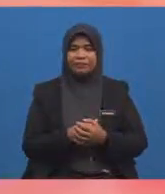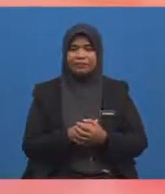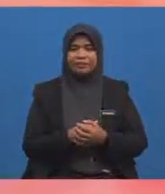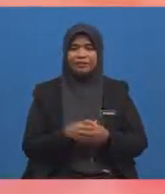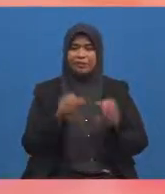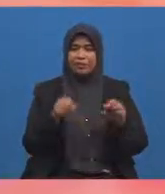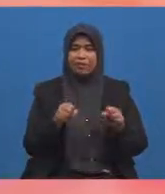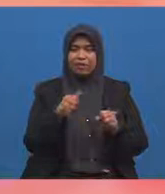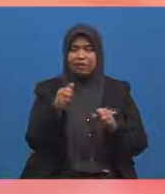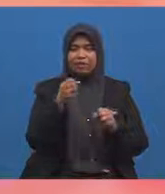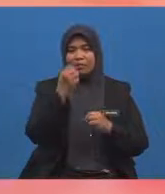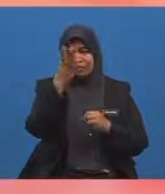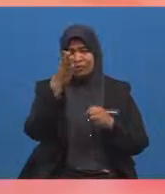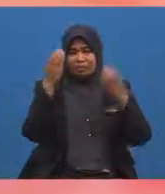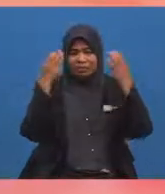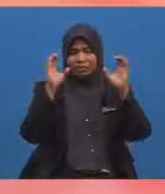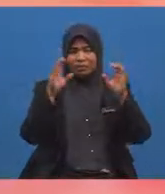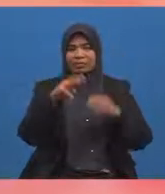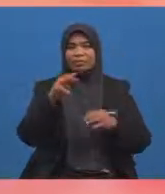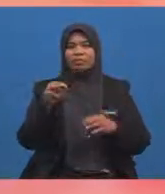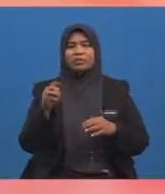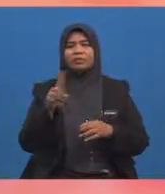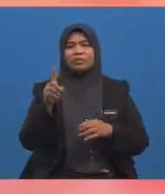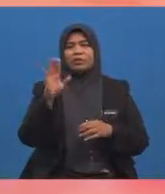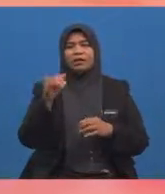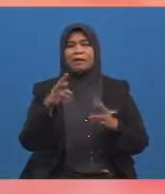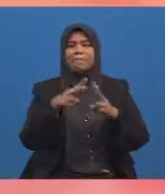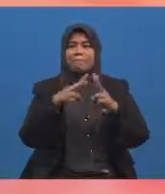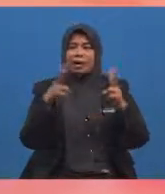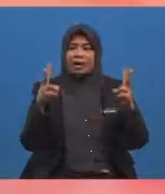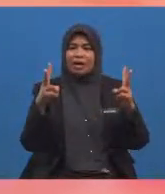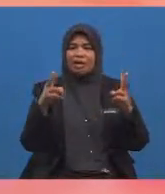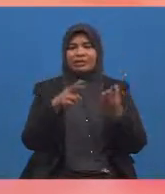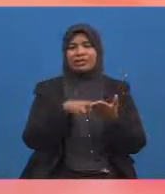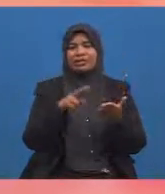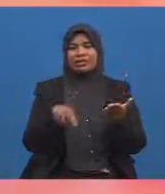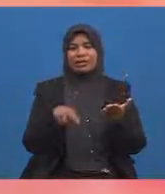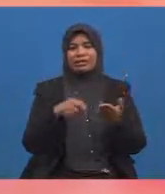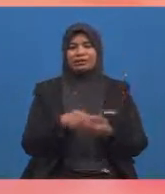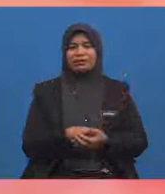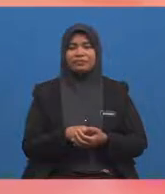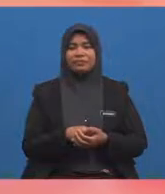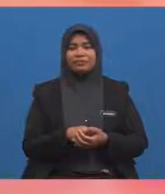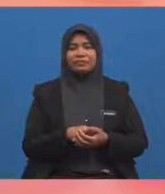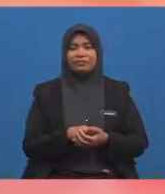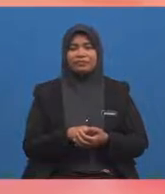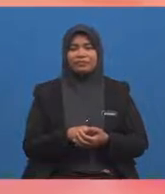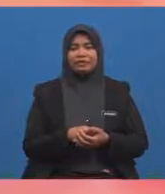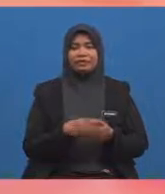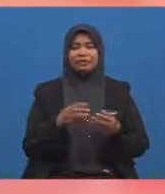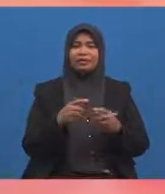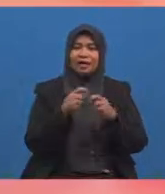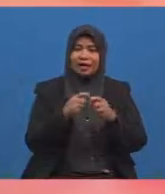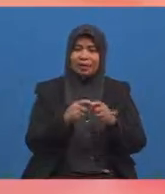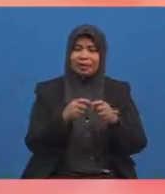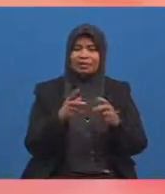anda memberitahu cikgu murid manakah yang paling rendah? Wah, tepat